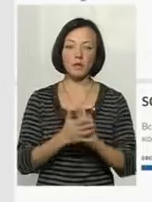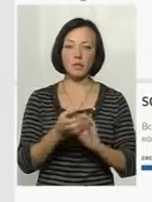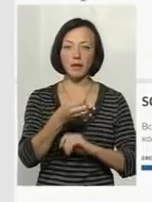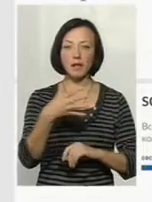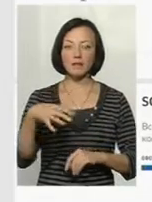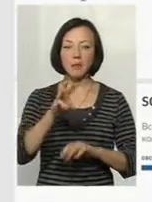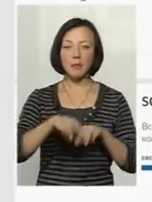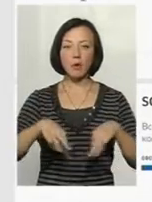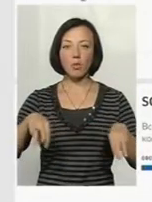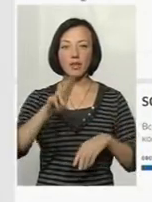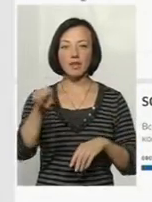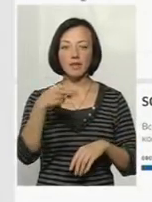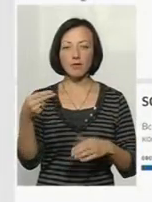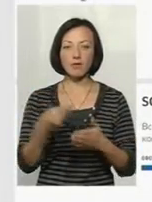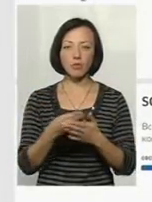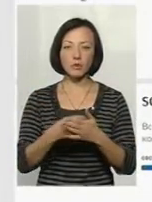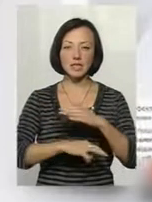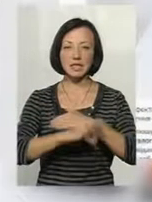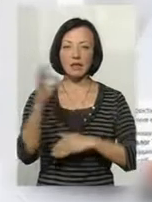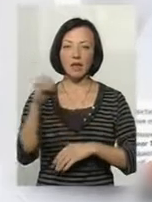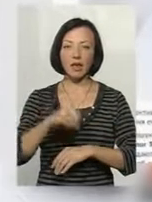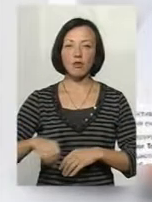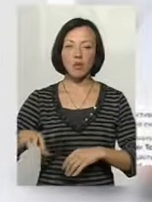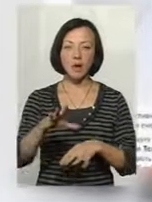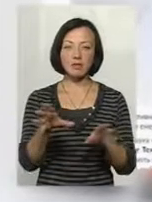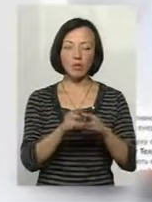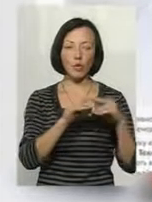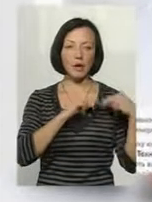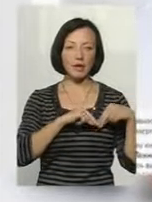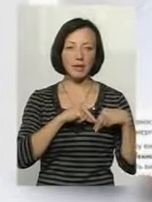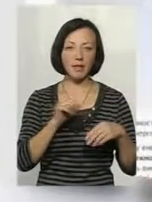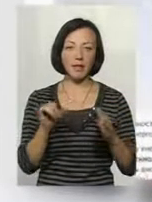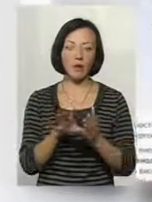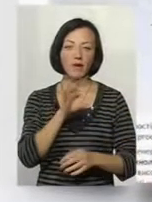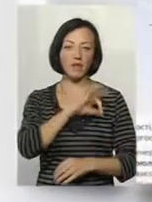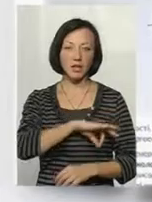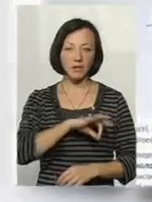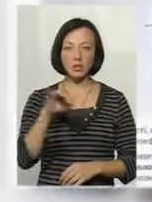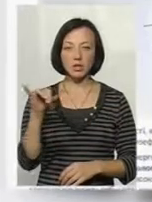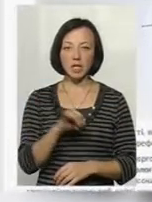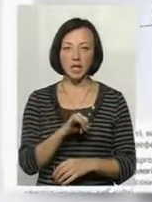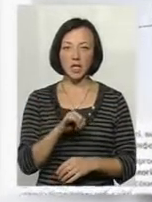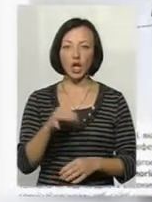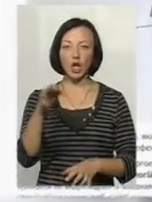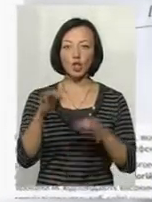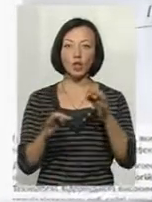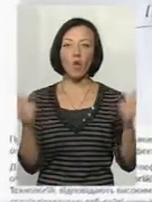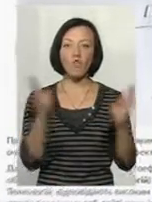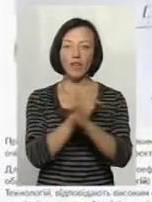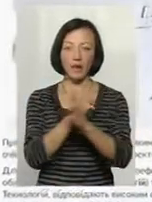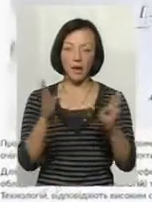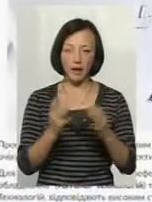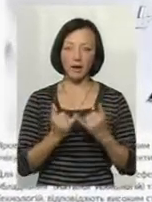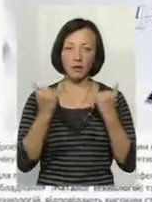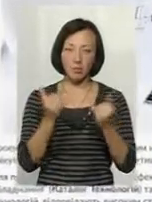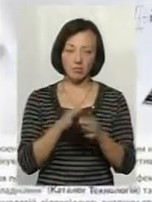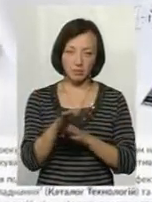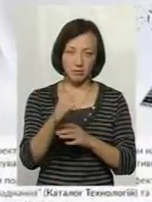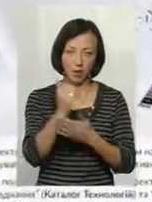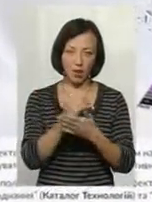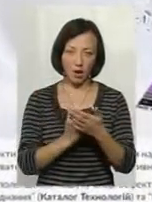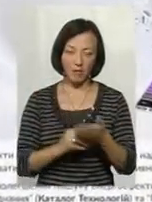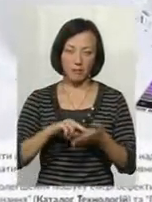15 мільйонів євро з Фонду Східноєвропейського партнерства з енергоефективності та довкілля. Крім цього, для реалізації